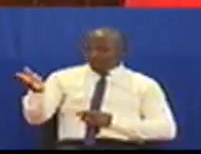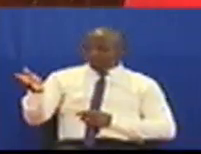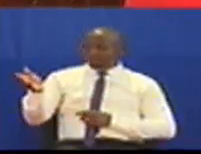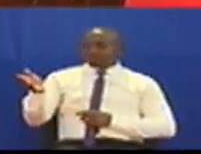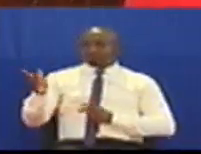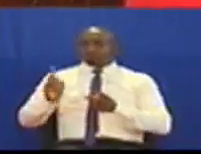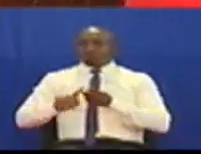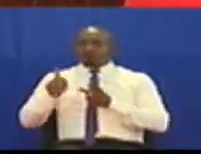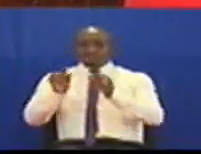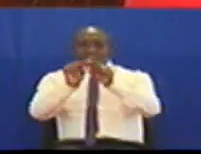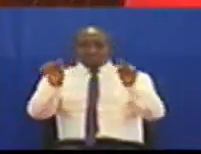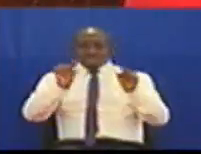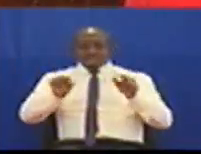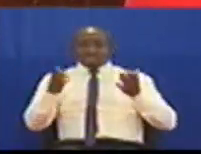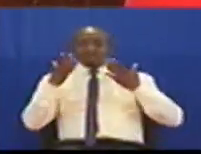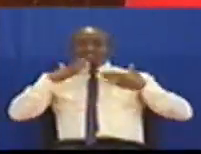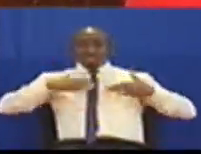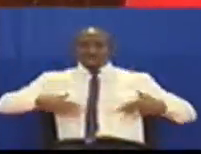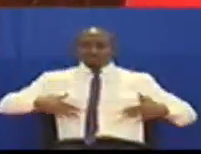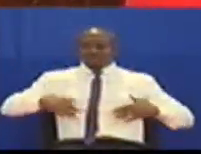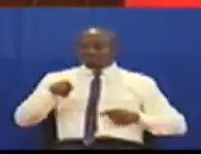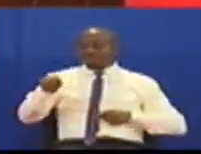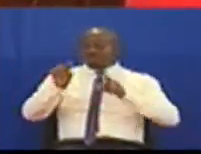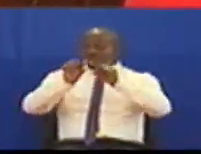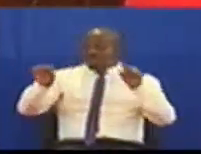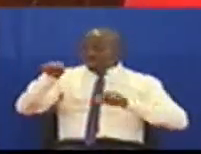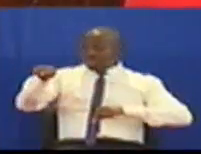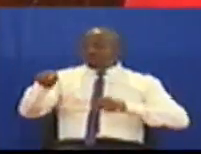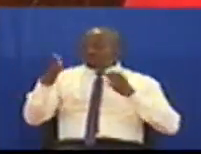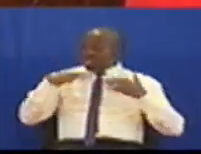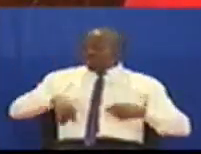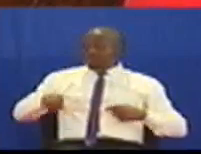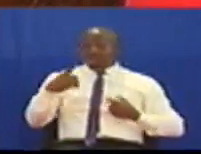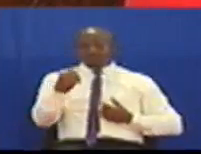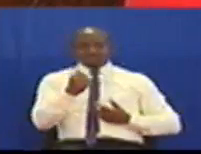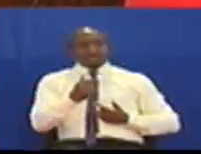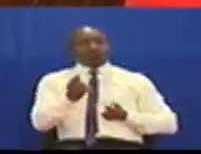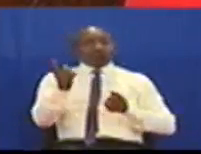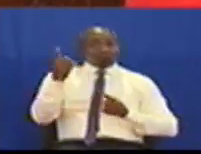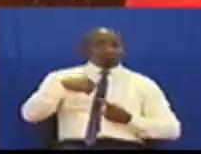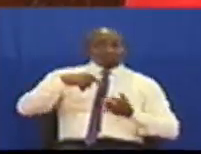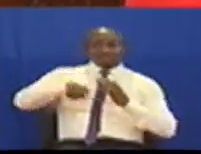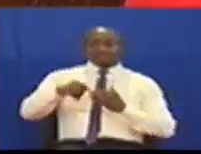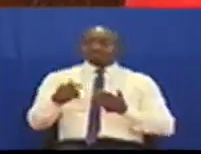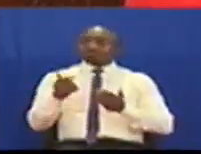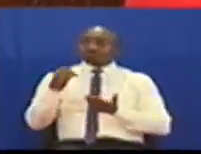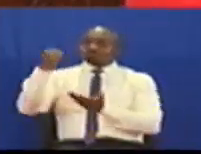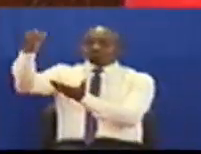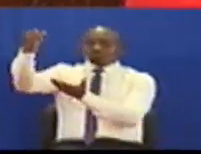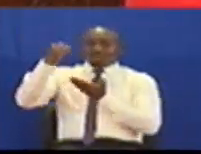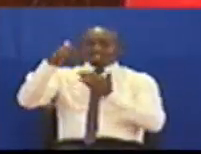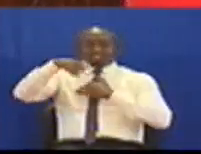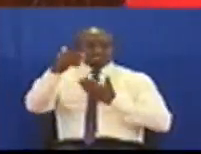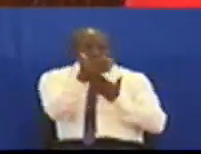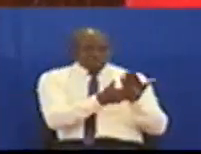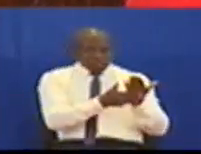wana components zile za afya. Na components zile mara nyingi fedha zake tumezipeg katika kutoka nje. Lakini tunajua